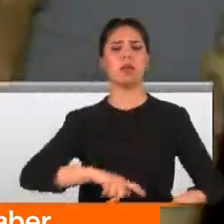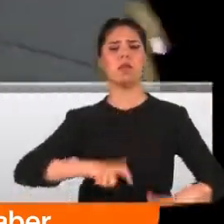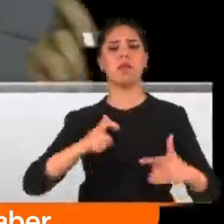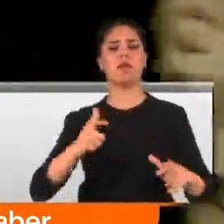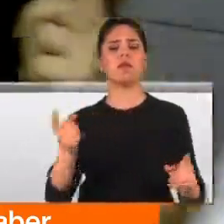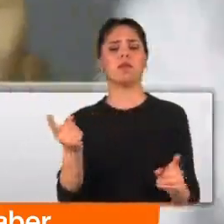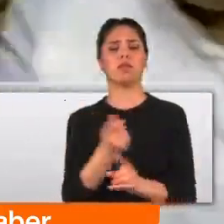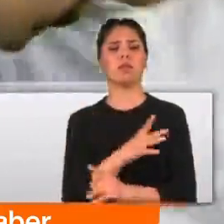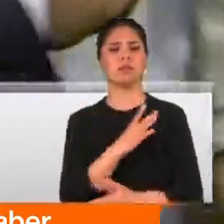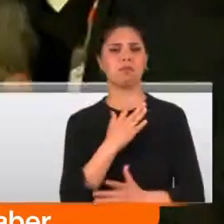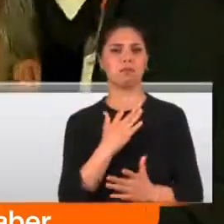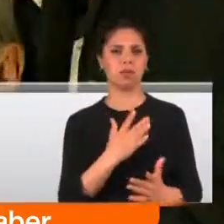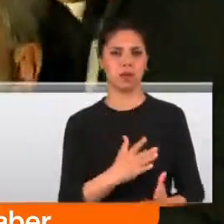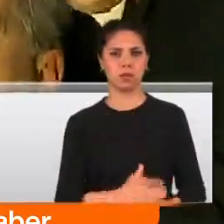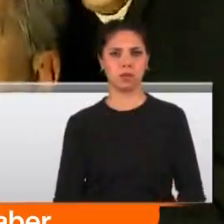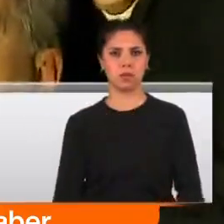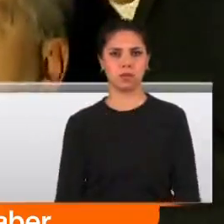iftira.